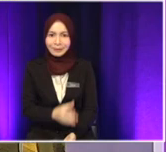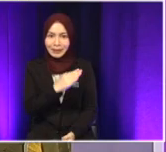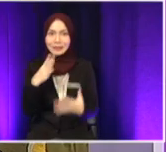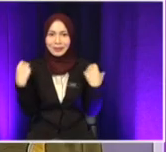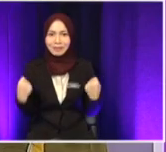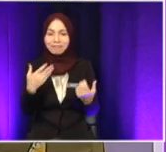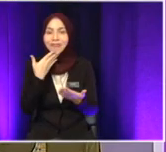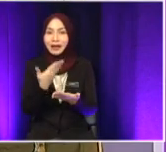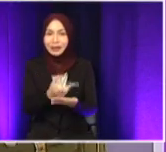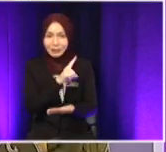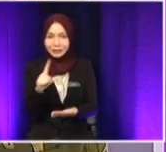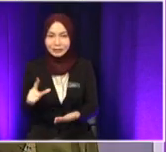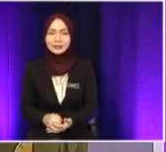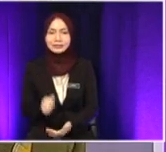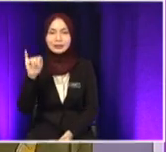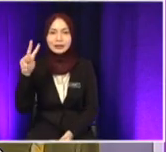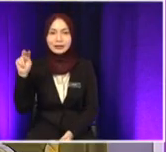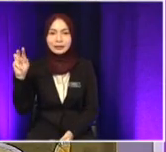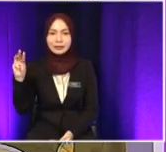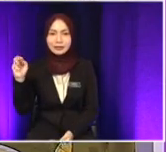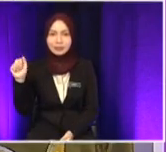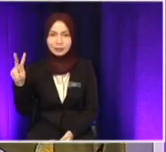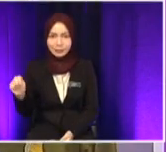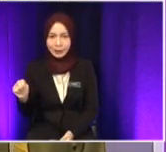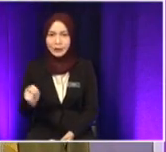baiklah Aiman boleh